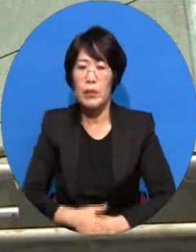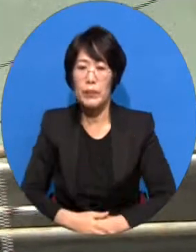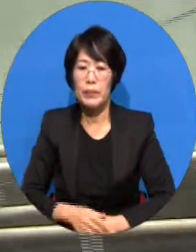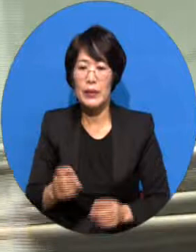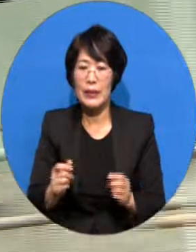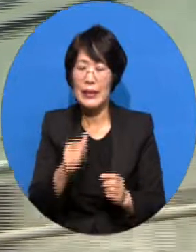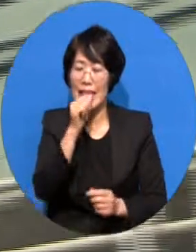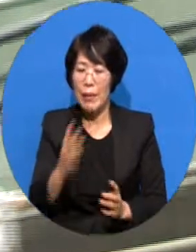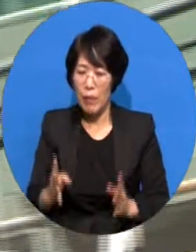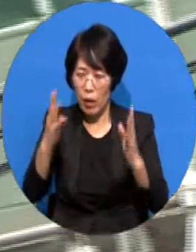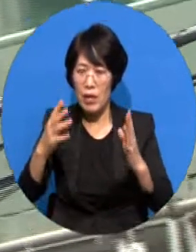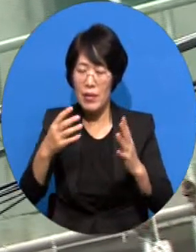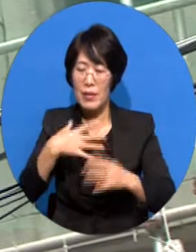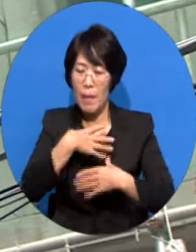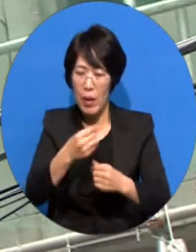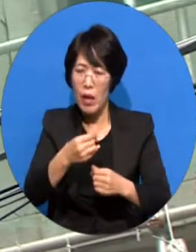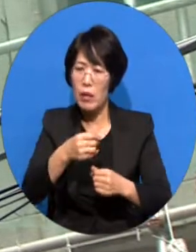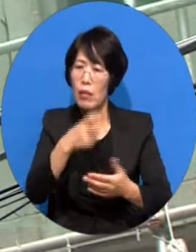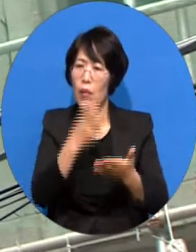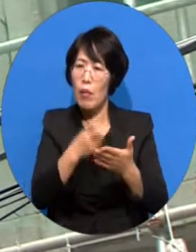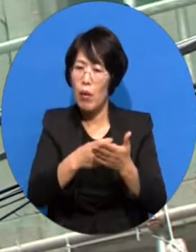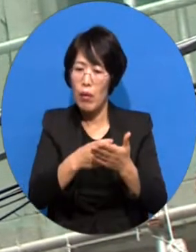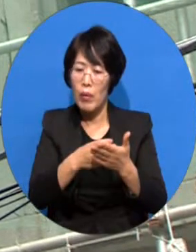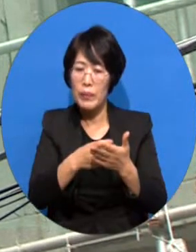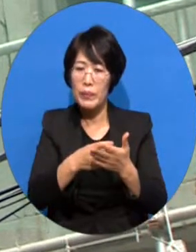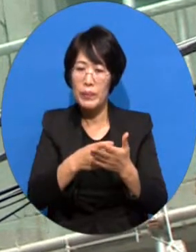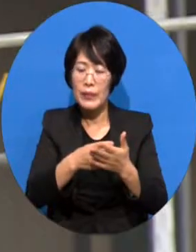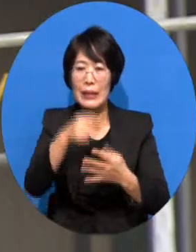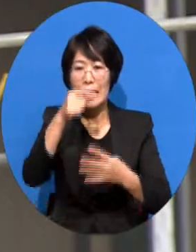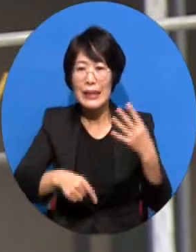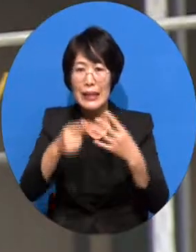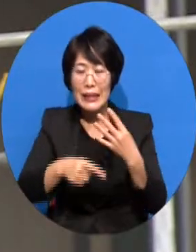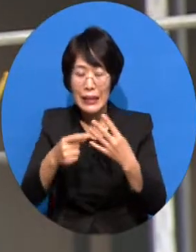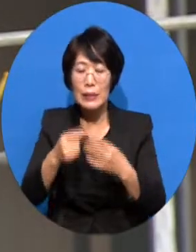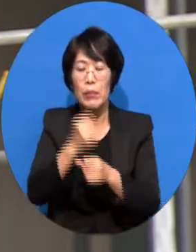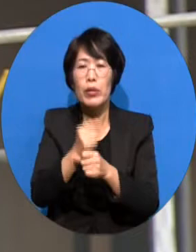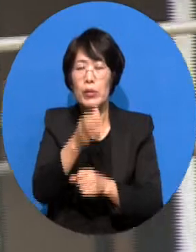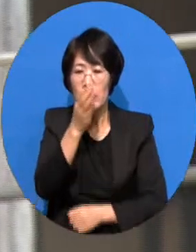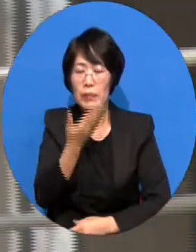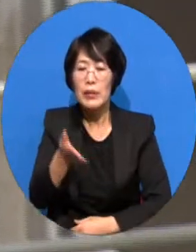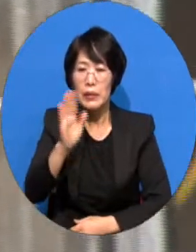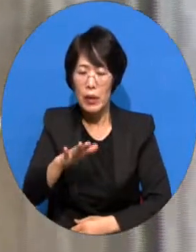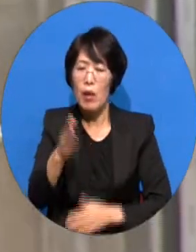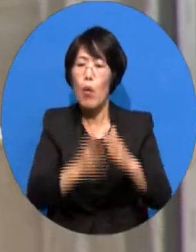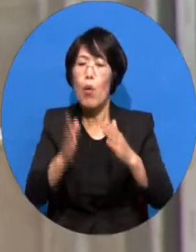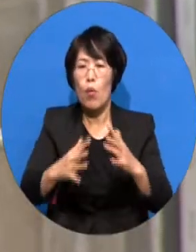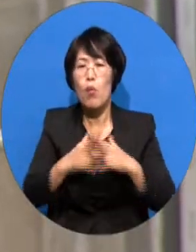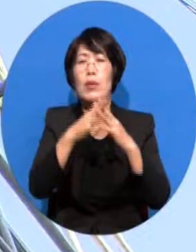째의 높이 안전난간 등이 규격화된 시스템 비계를 정부에서 도입하고 있지만 공공 공사에 만주로 사용될